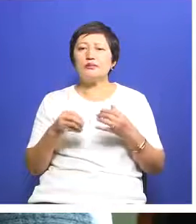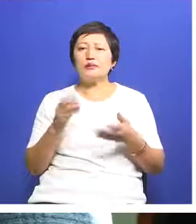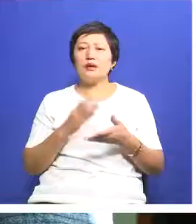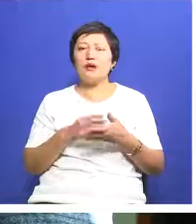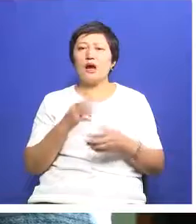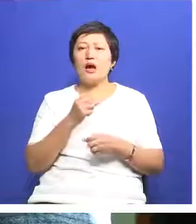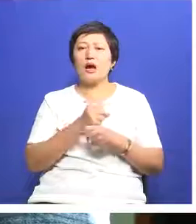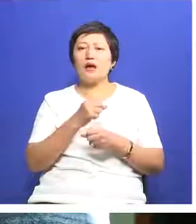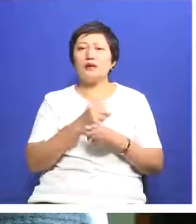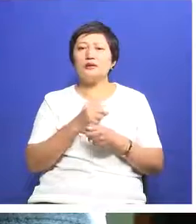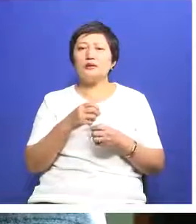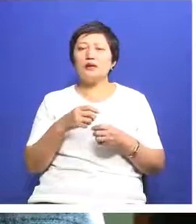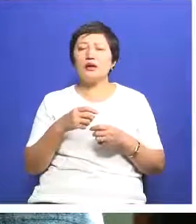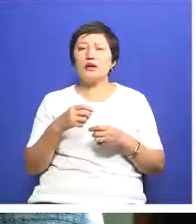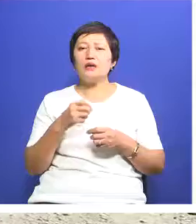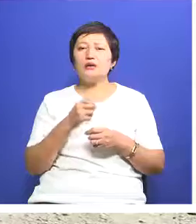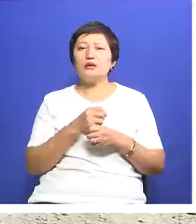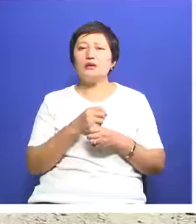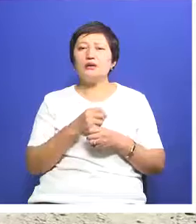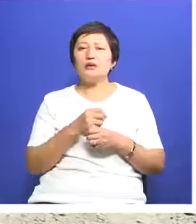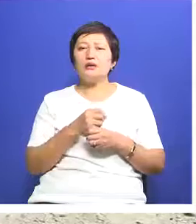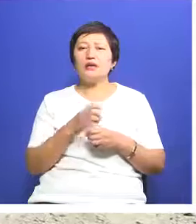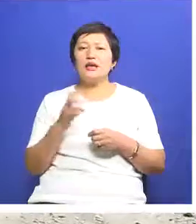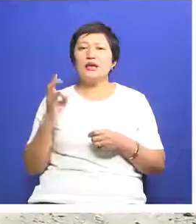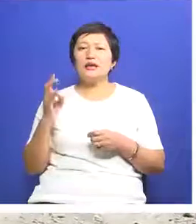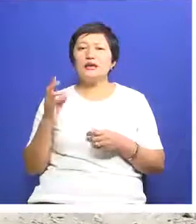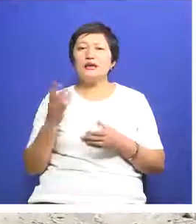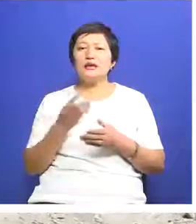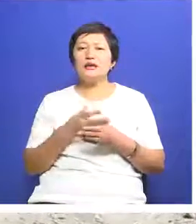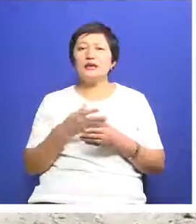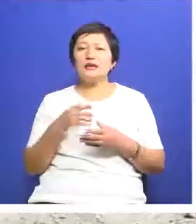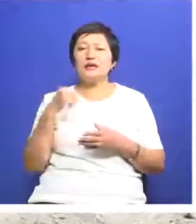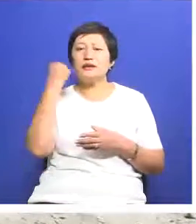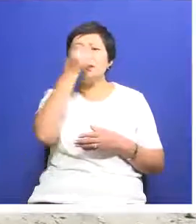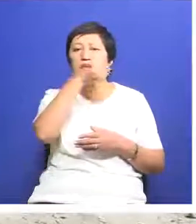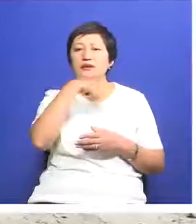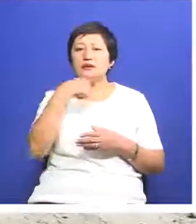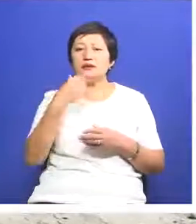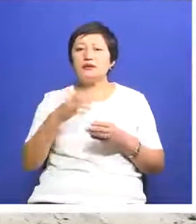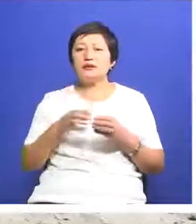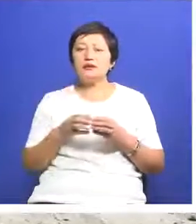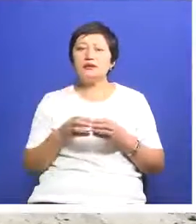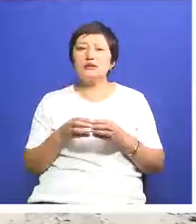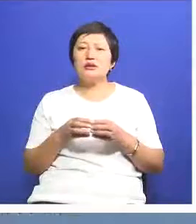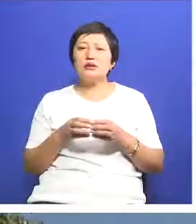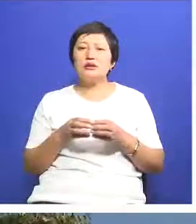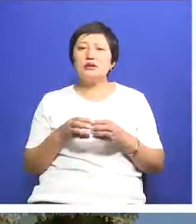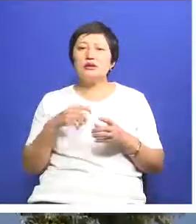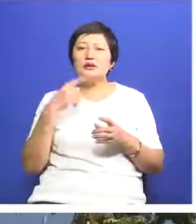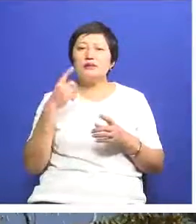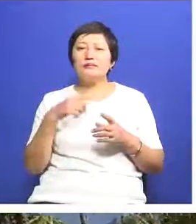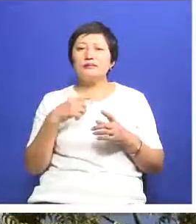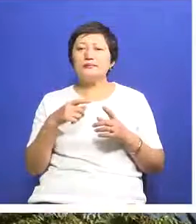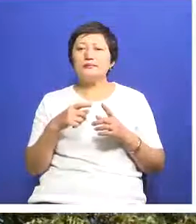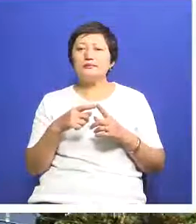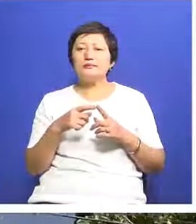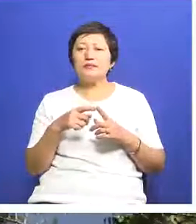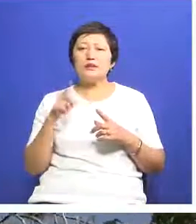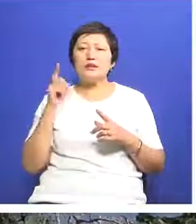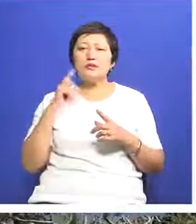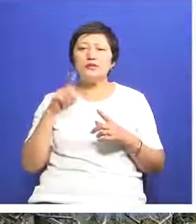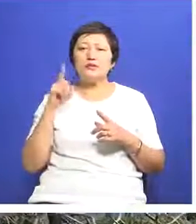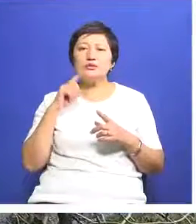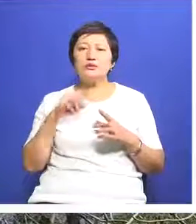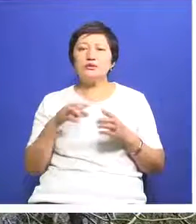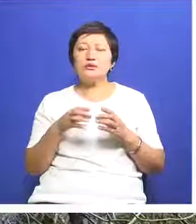айта кетіңізші, қанша уақытта реттеледі? Бұл енді келер жылғы мынау жаңағы су